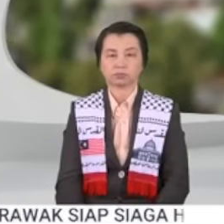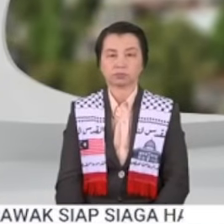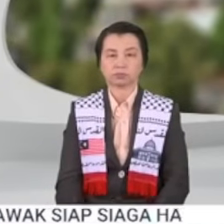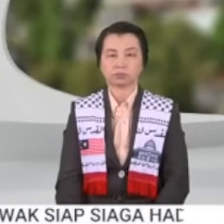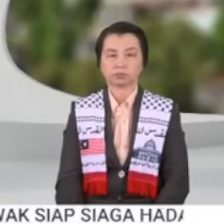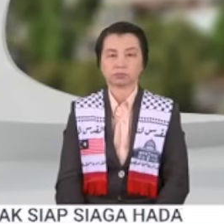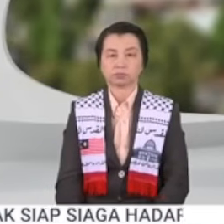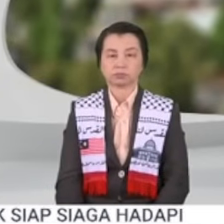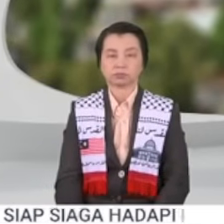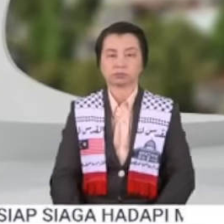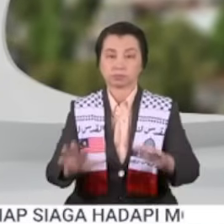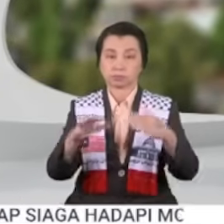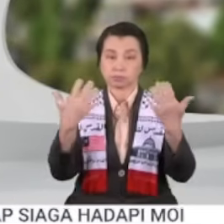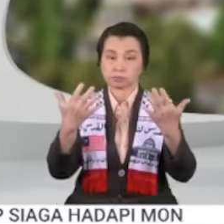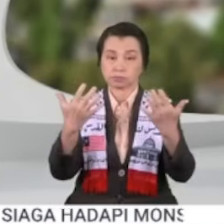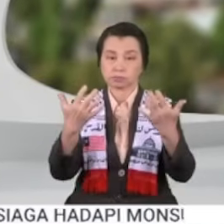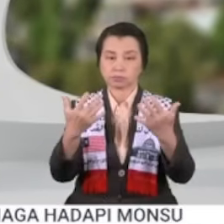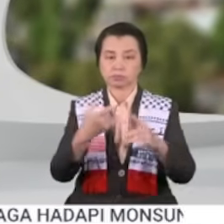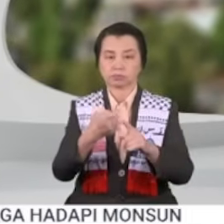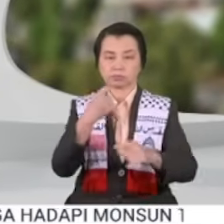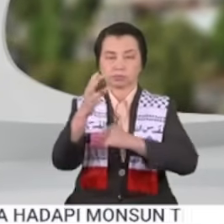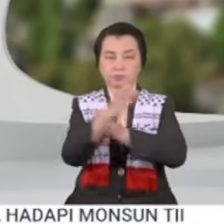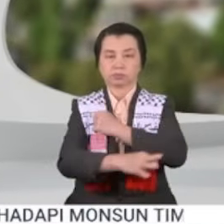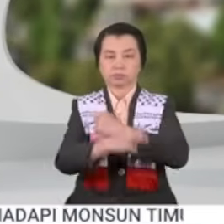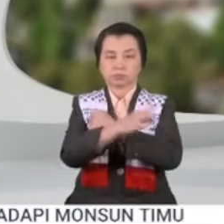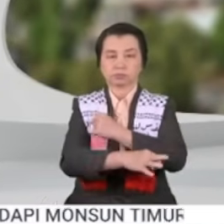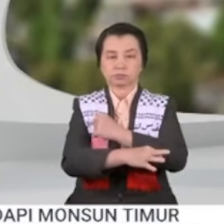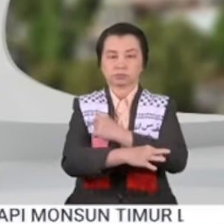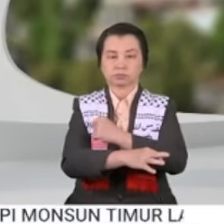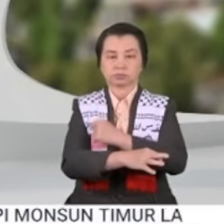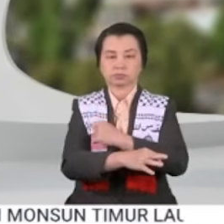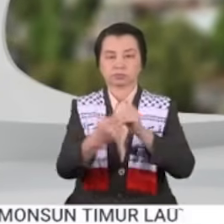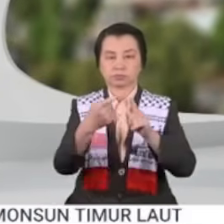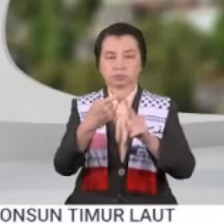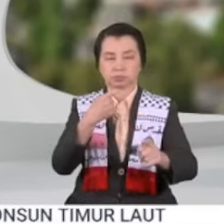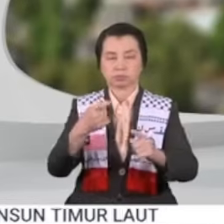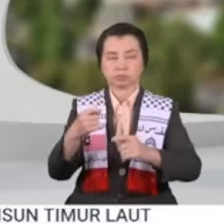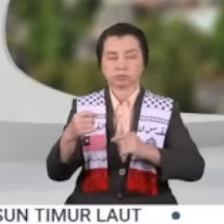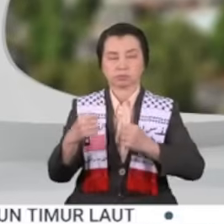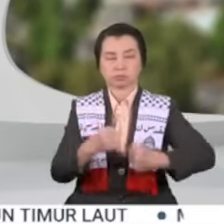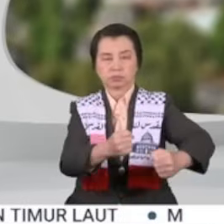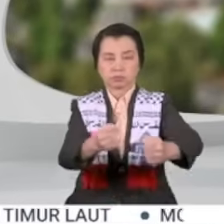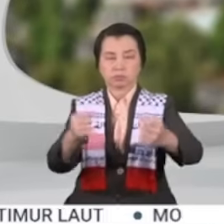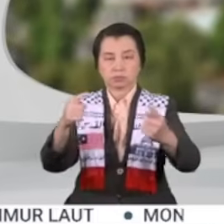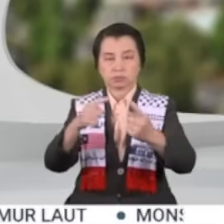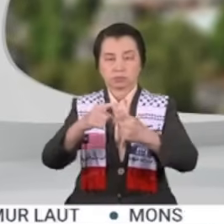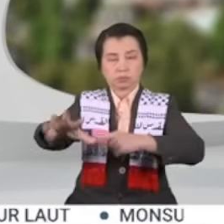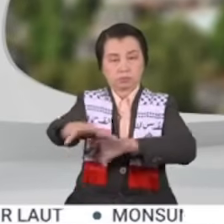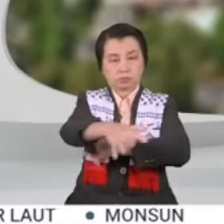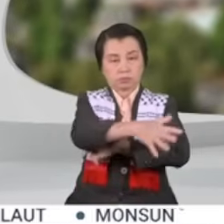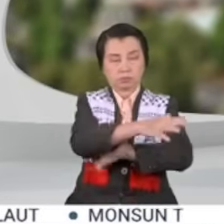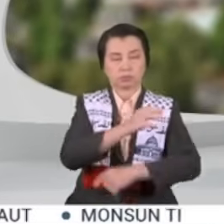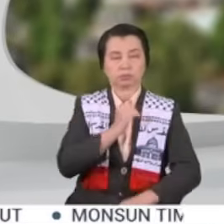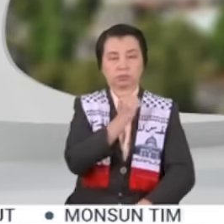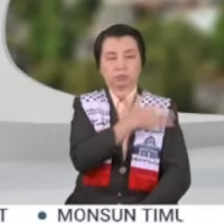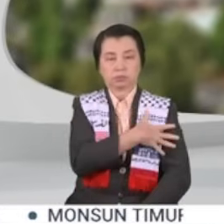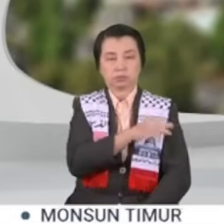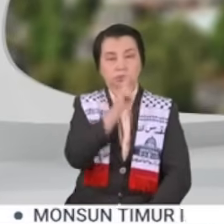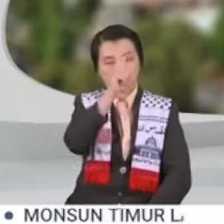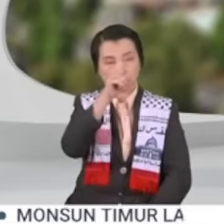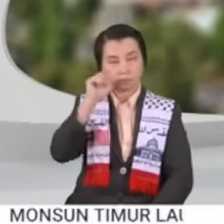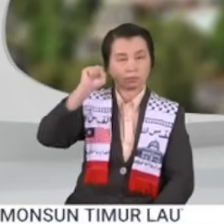banyak sekian paparan dari negeri semilan dari sungai hingga ke Segara Palestin